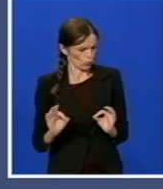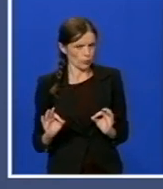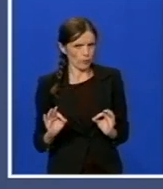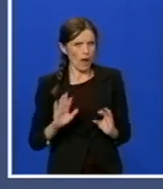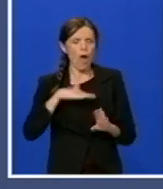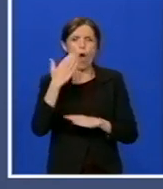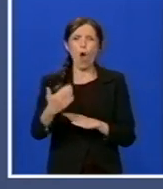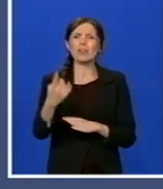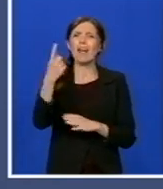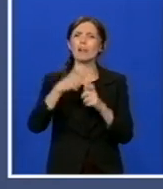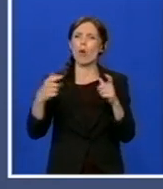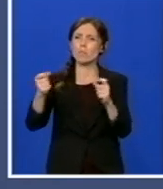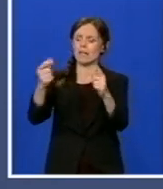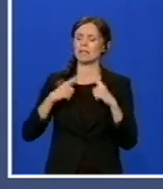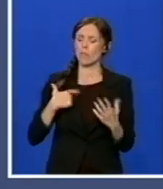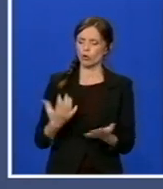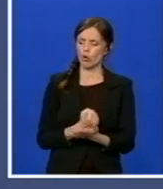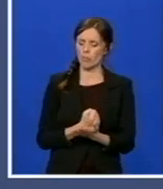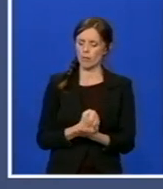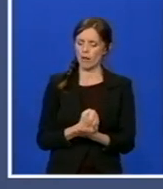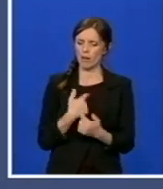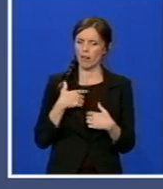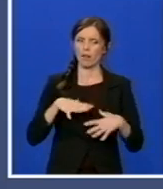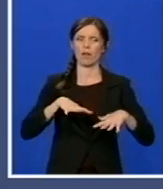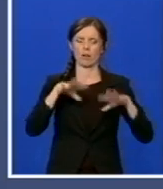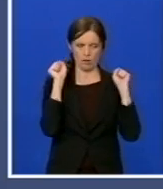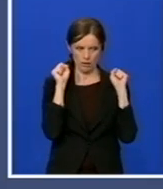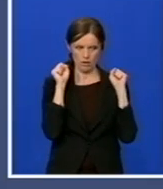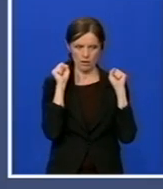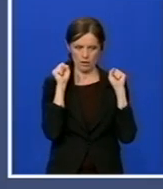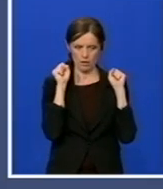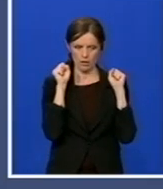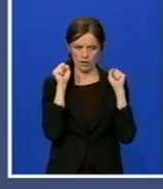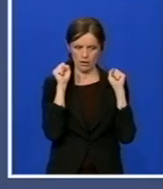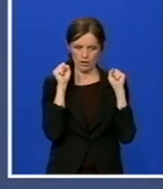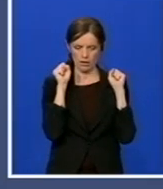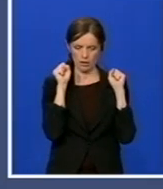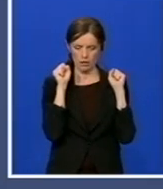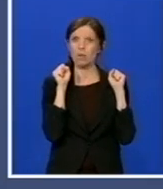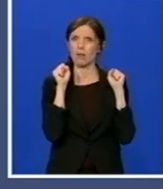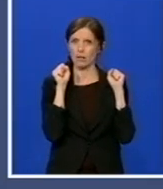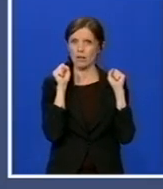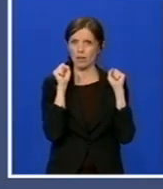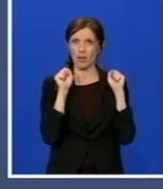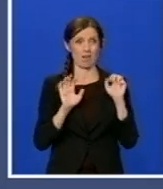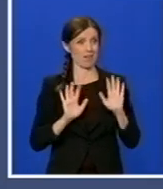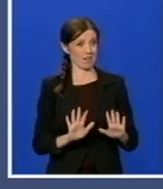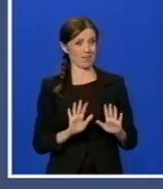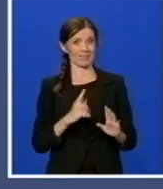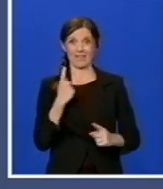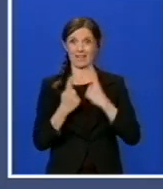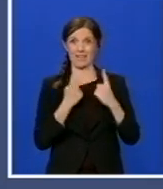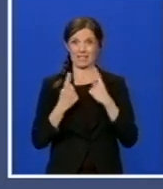shvatila da ne samo da su žrtve i u ovoj priči borbe protiv